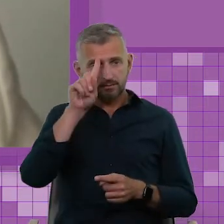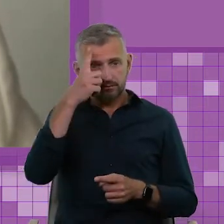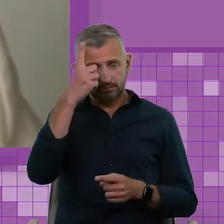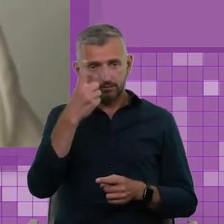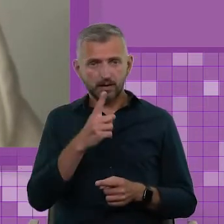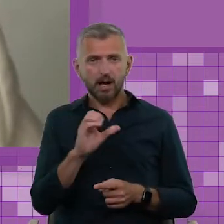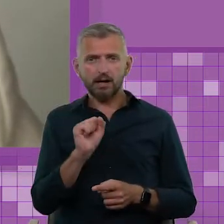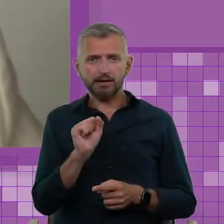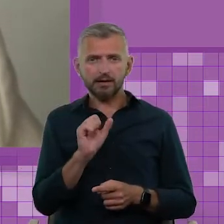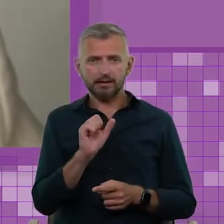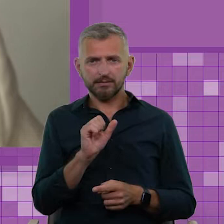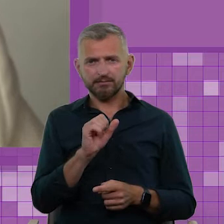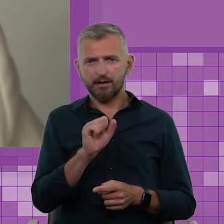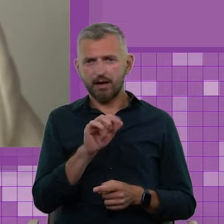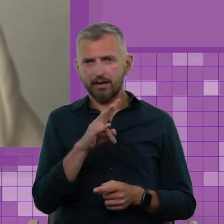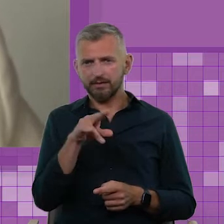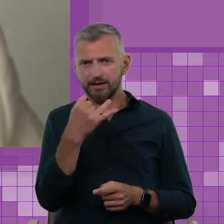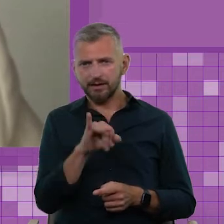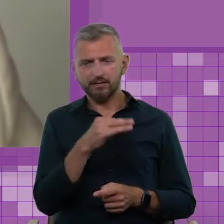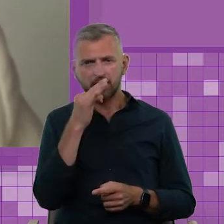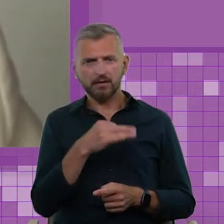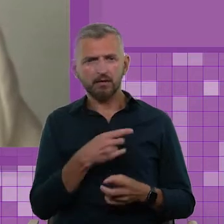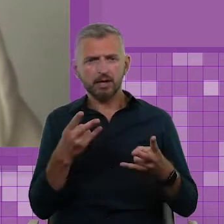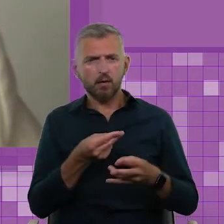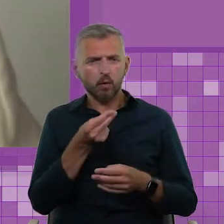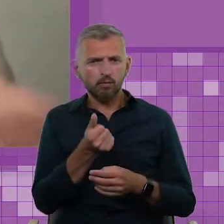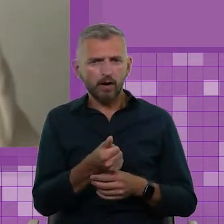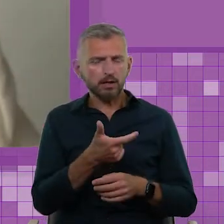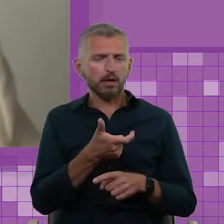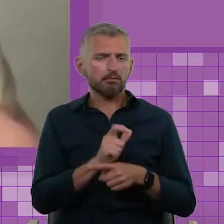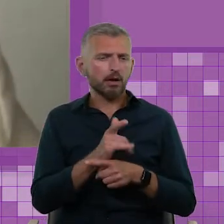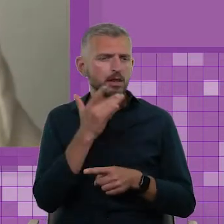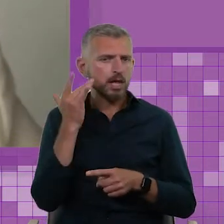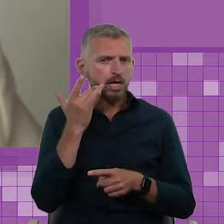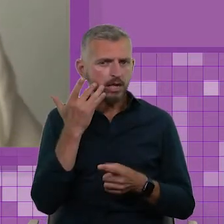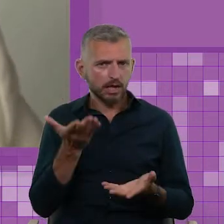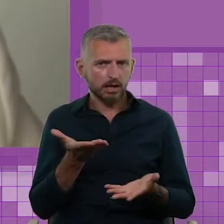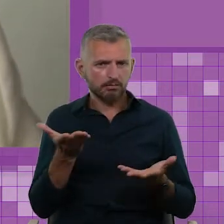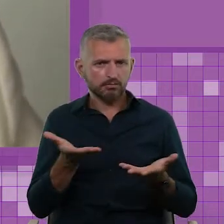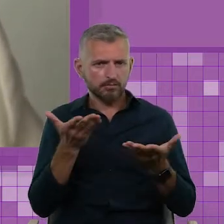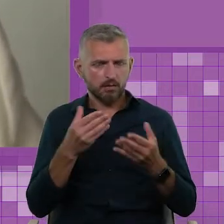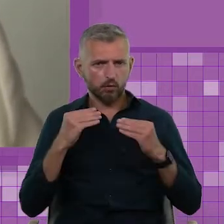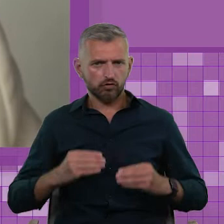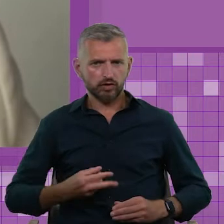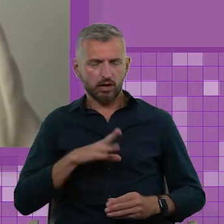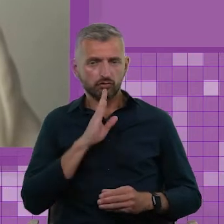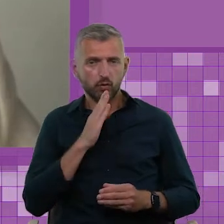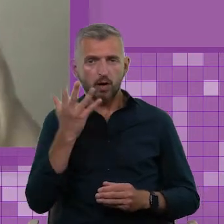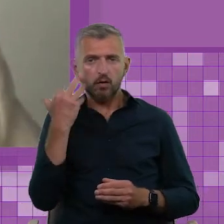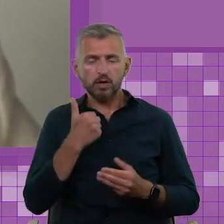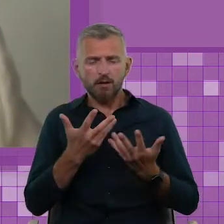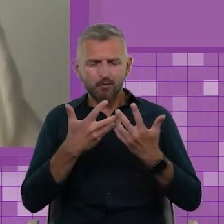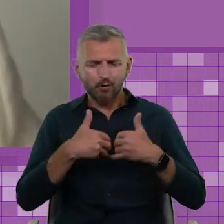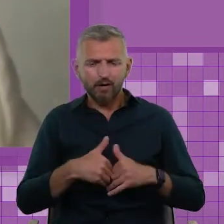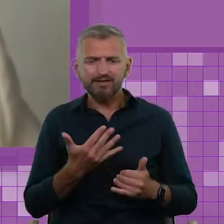Ця ідея прийшла Андрію Сталініцеру, він сказав, що маємо купувати надлегкі бронежилети для жінок, коли порахували, скільки ваги на